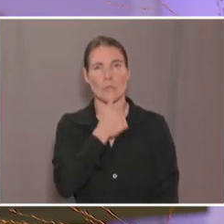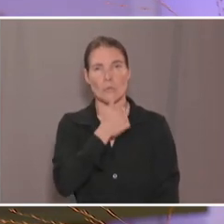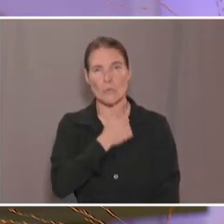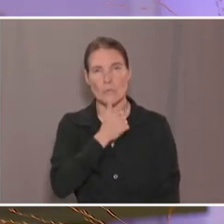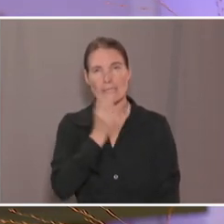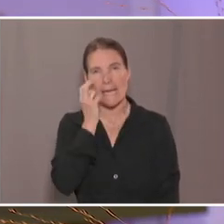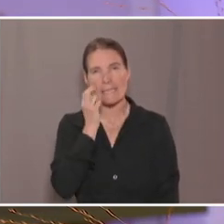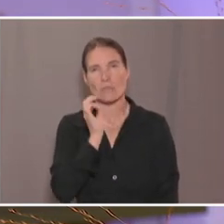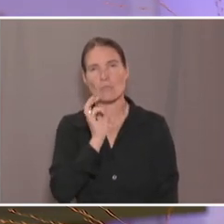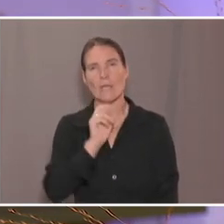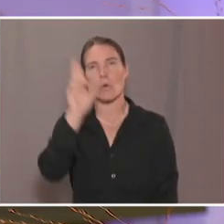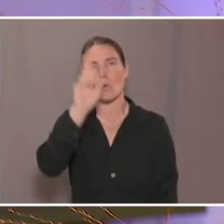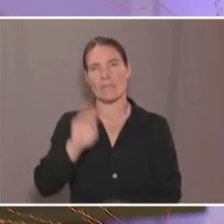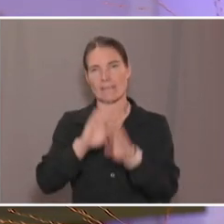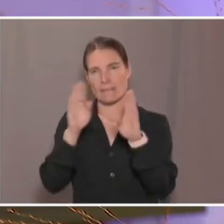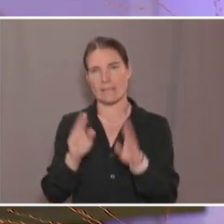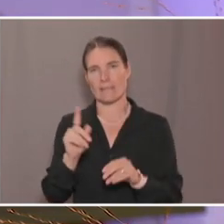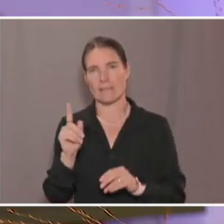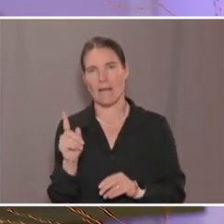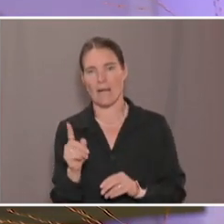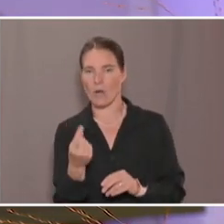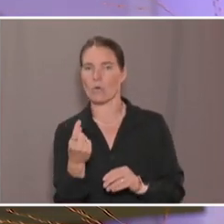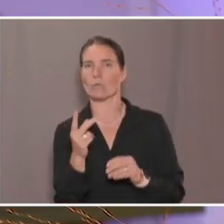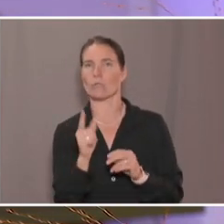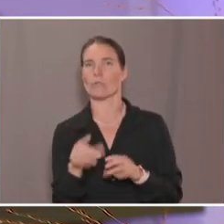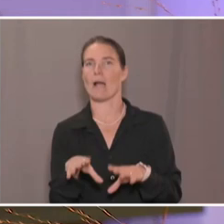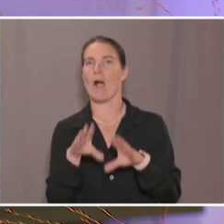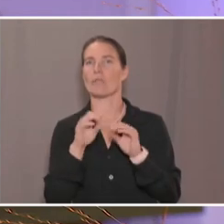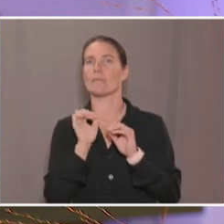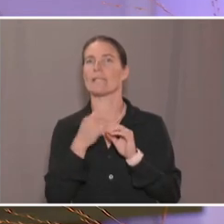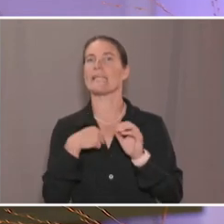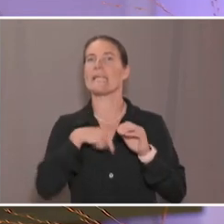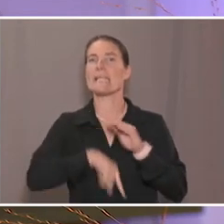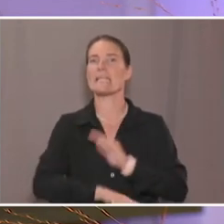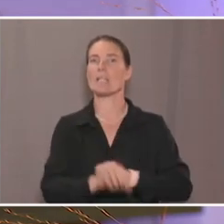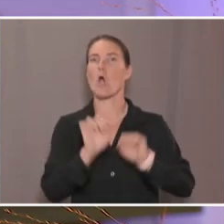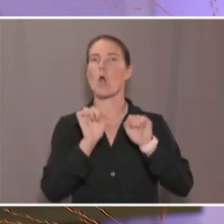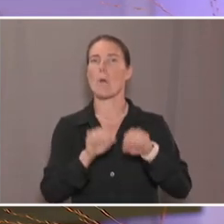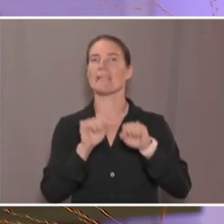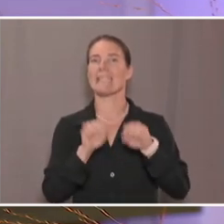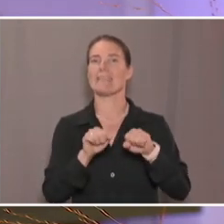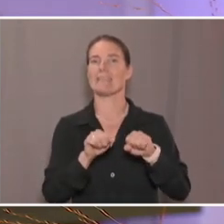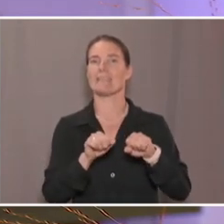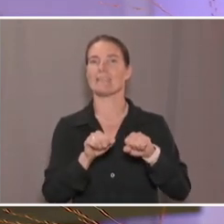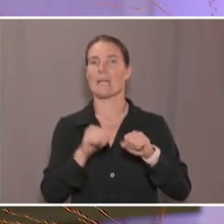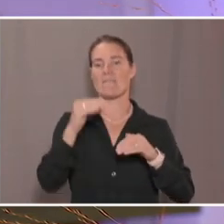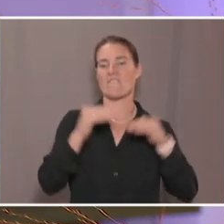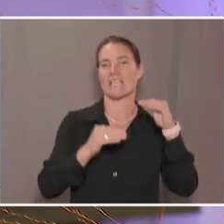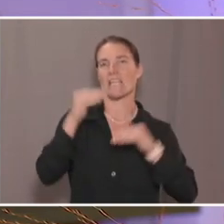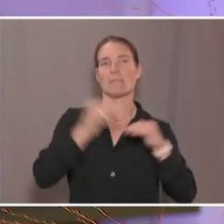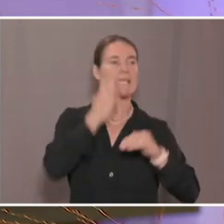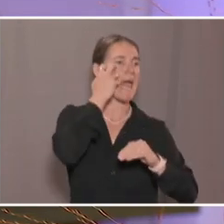einer Universität aber sehr wohl aufnehmen kann in ihrer Kompetenz mit den doch deutlich